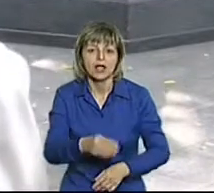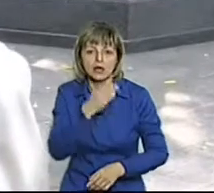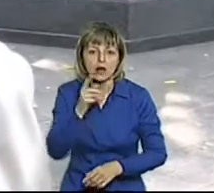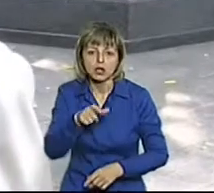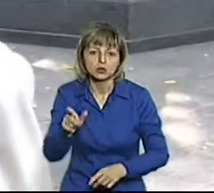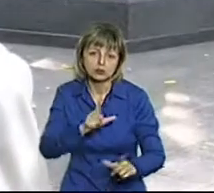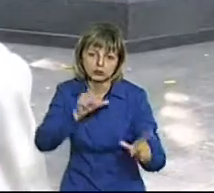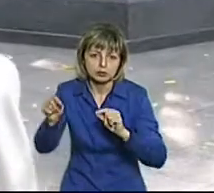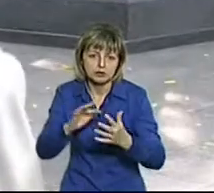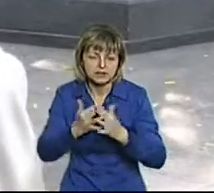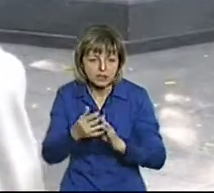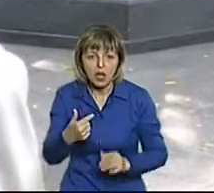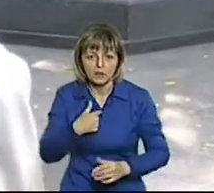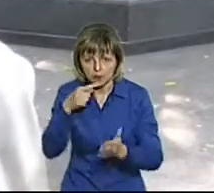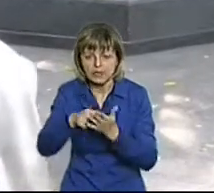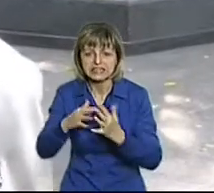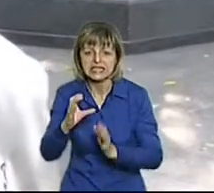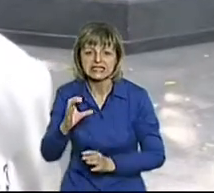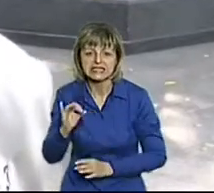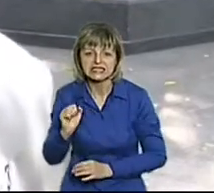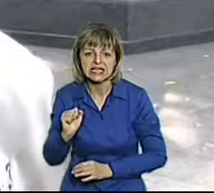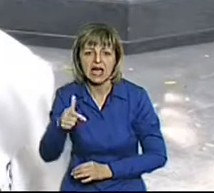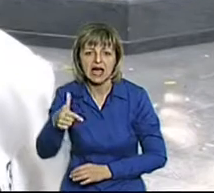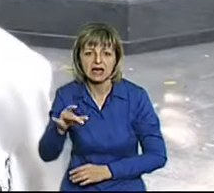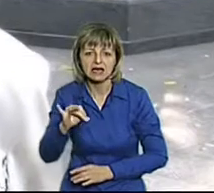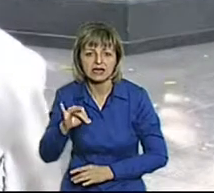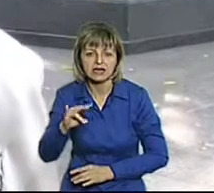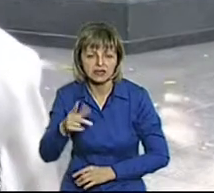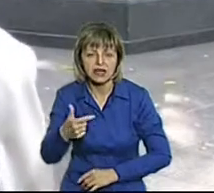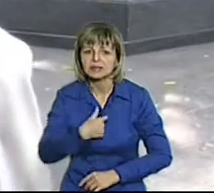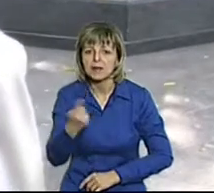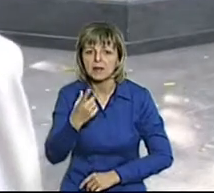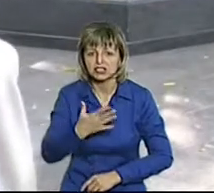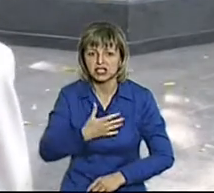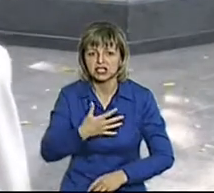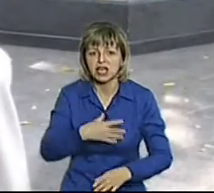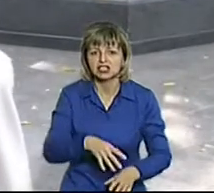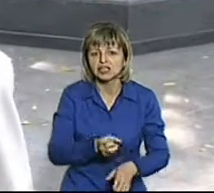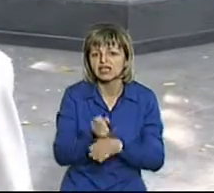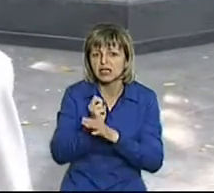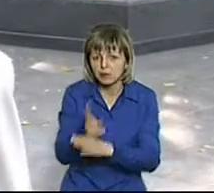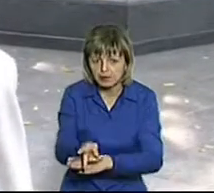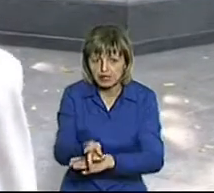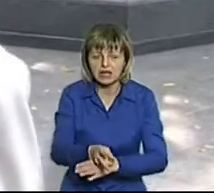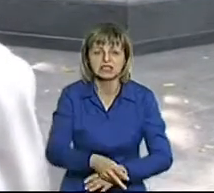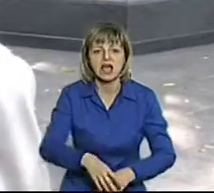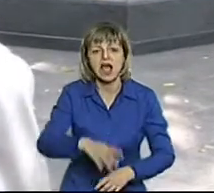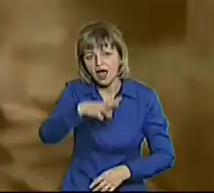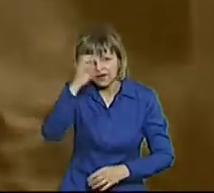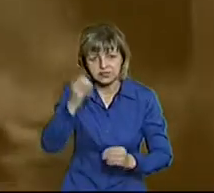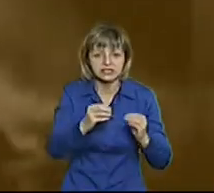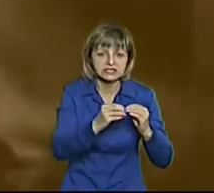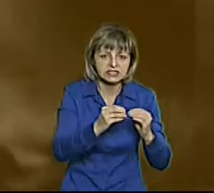ми попали в село Сагринь. То це була наша перша депортація і вже в Сагринь ніч з 9 на